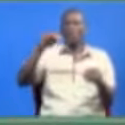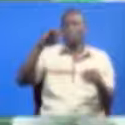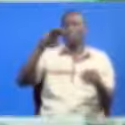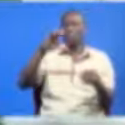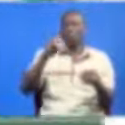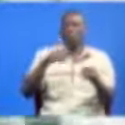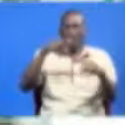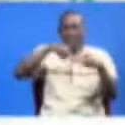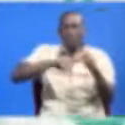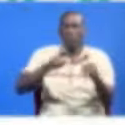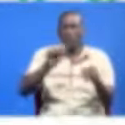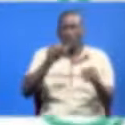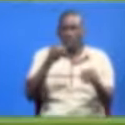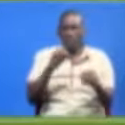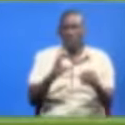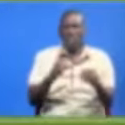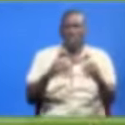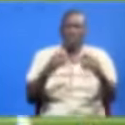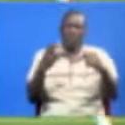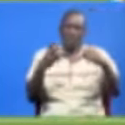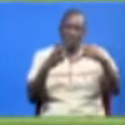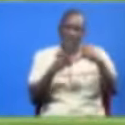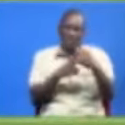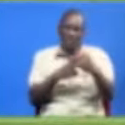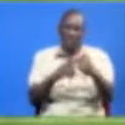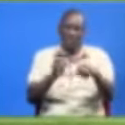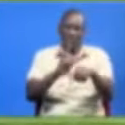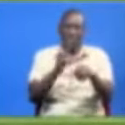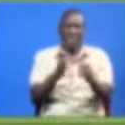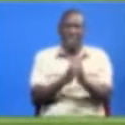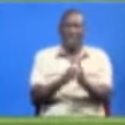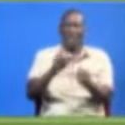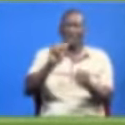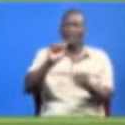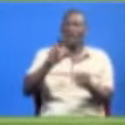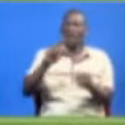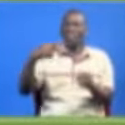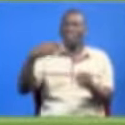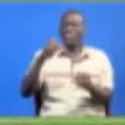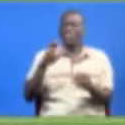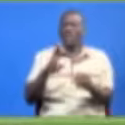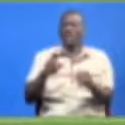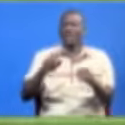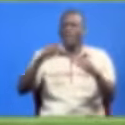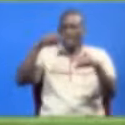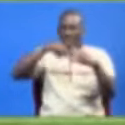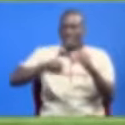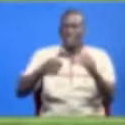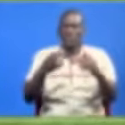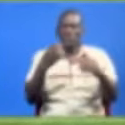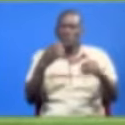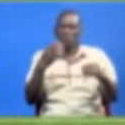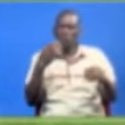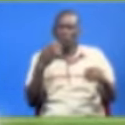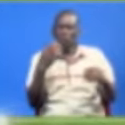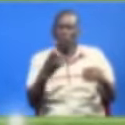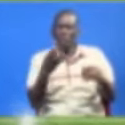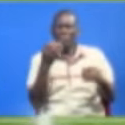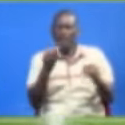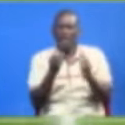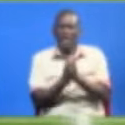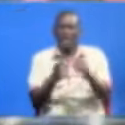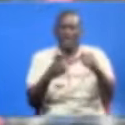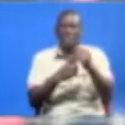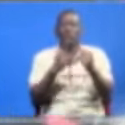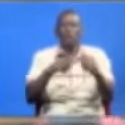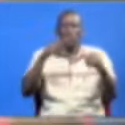dakika 27. Arthur Gitego alipachika kimiani magoli mengine ya chui katika dakika 45 na 61 na kuhakikisha